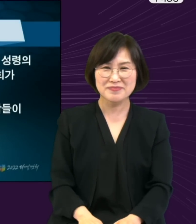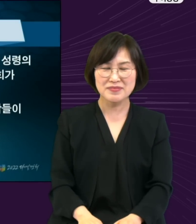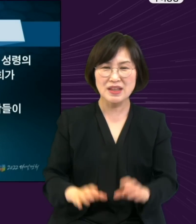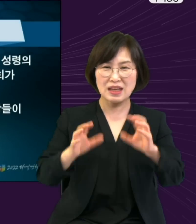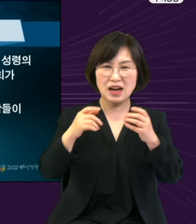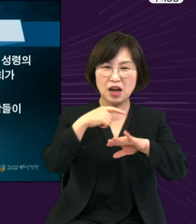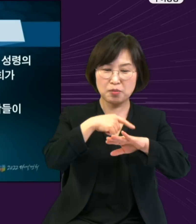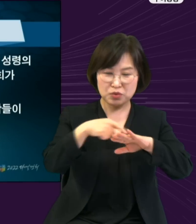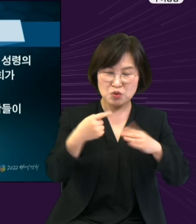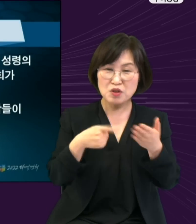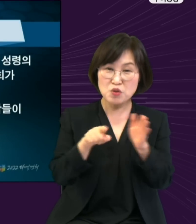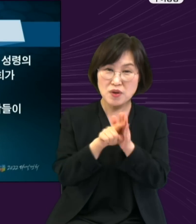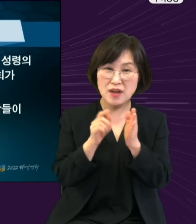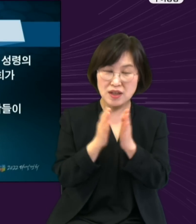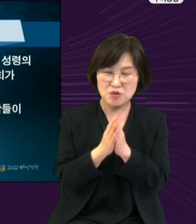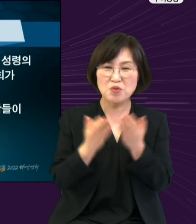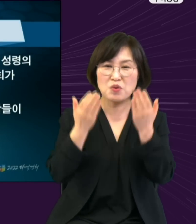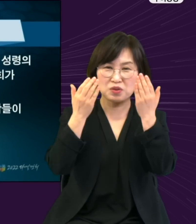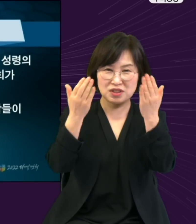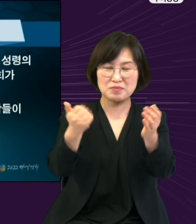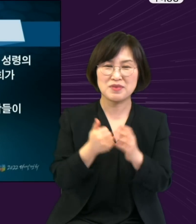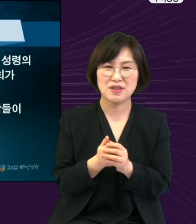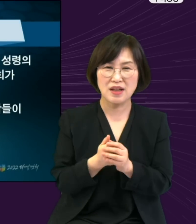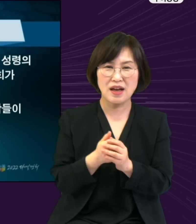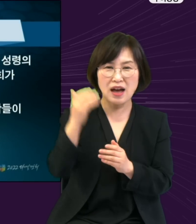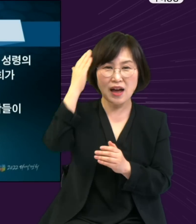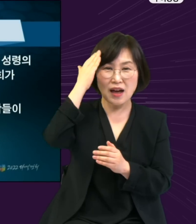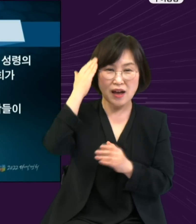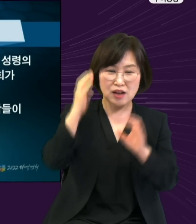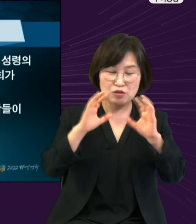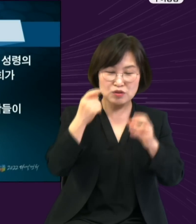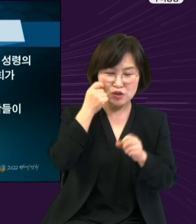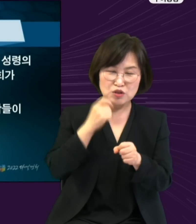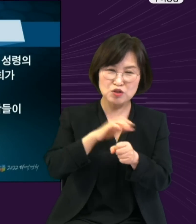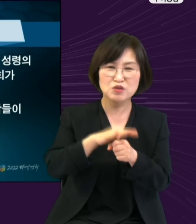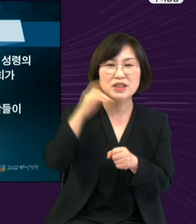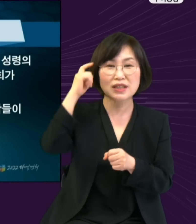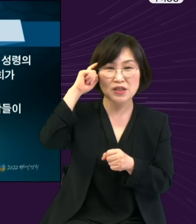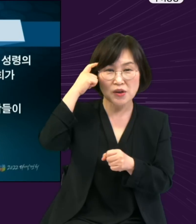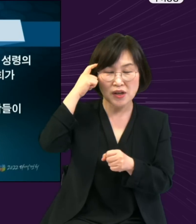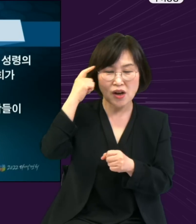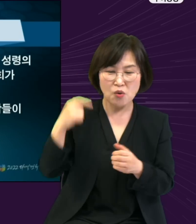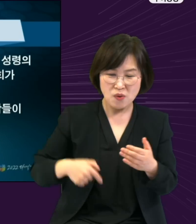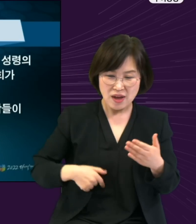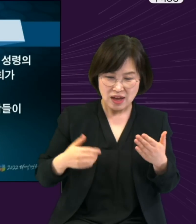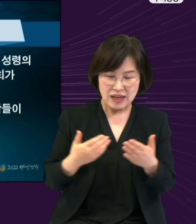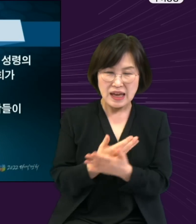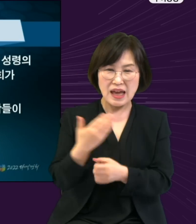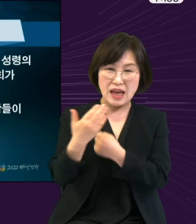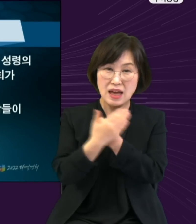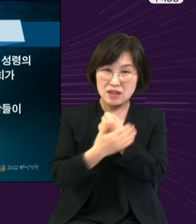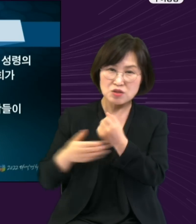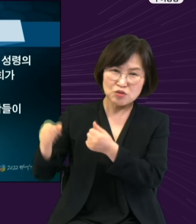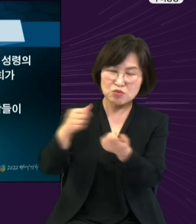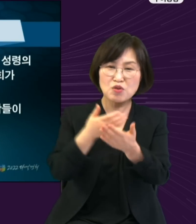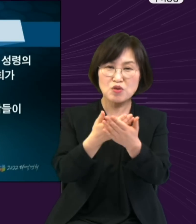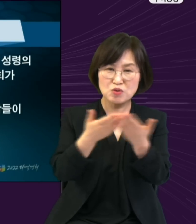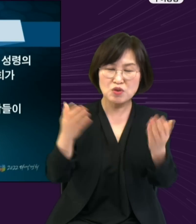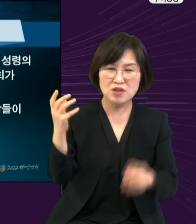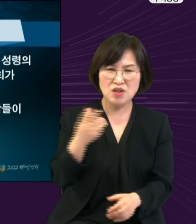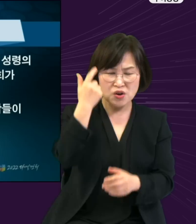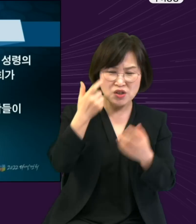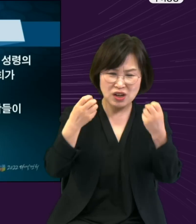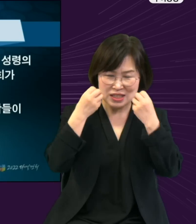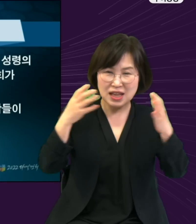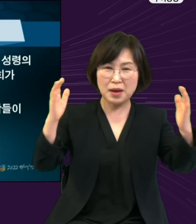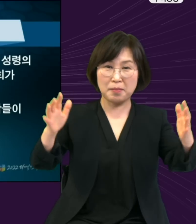나라와 민족을 위하여 기도합니다. 대한민국을 긍휼히 여기사 회개의 은총을 부어주시고 성령의